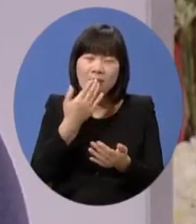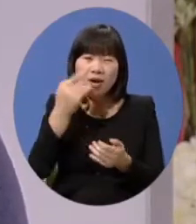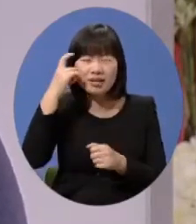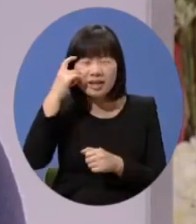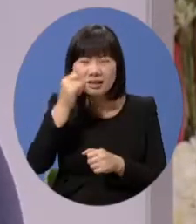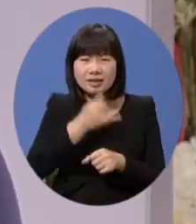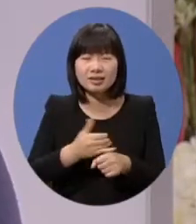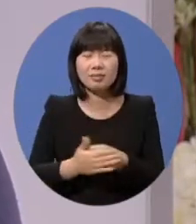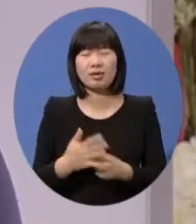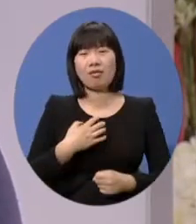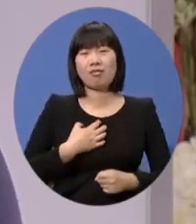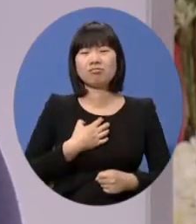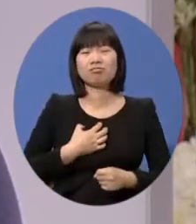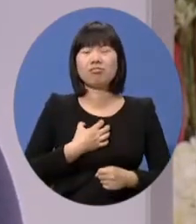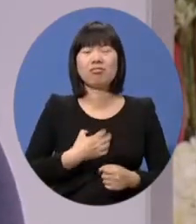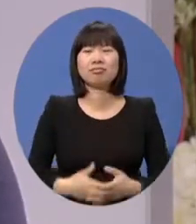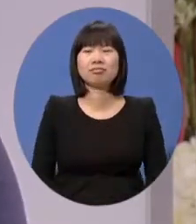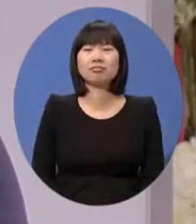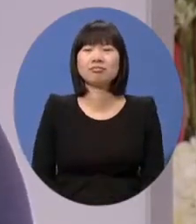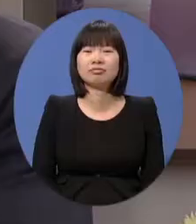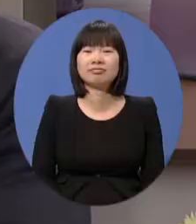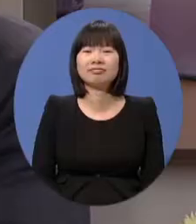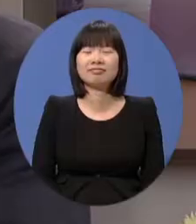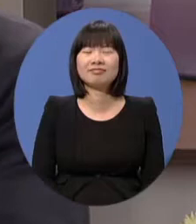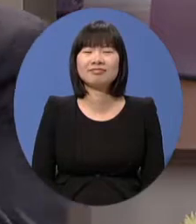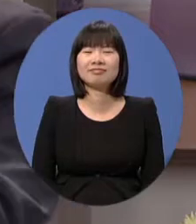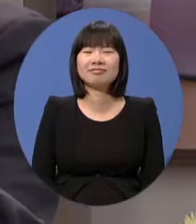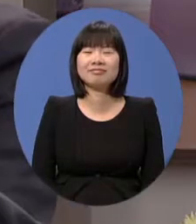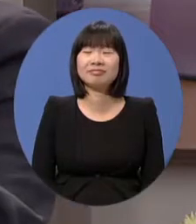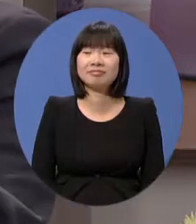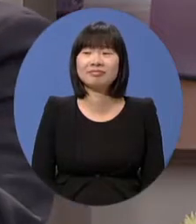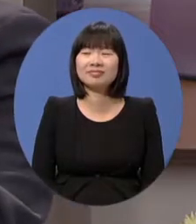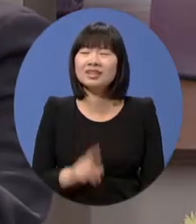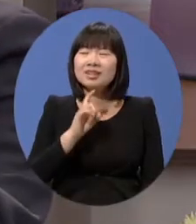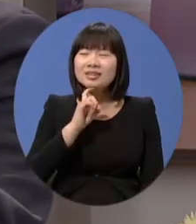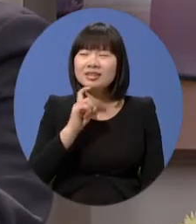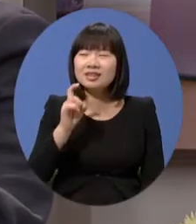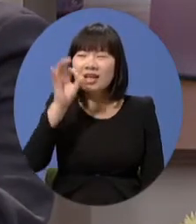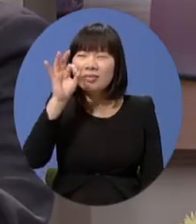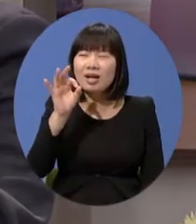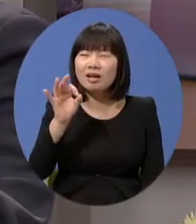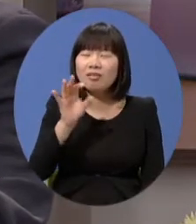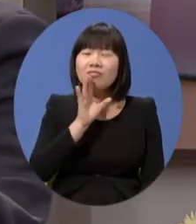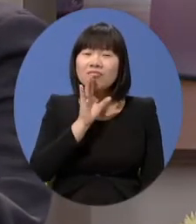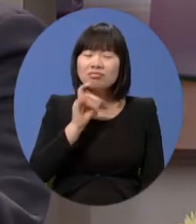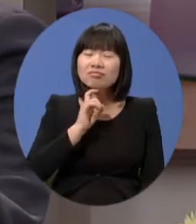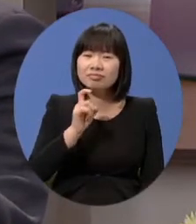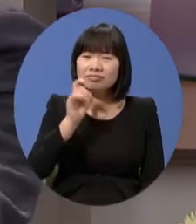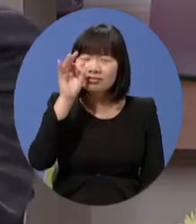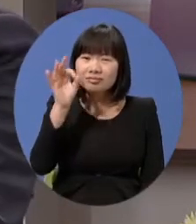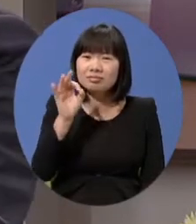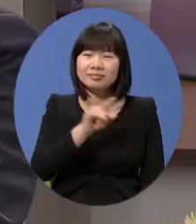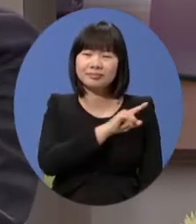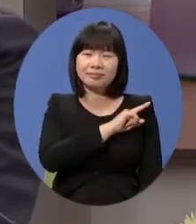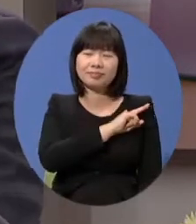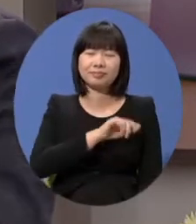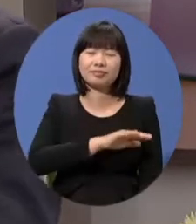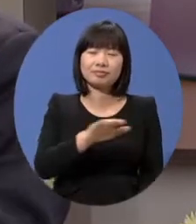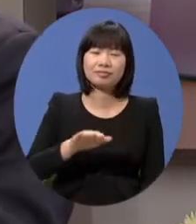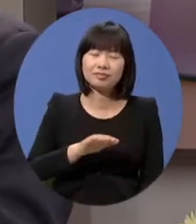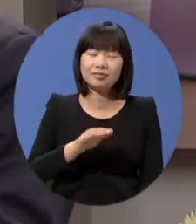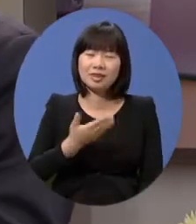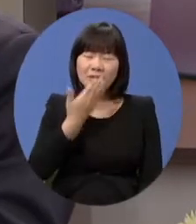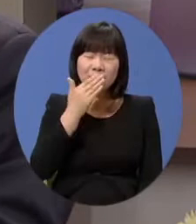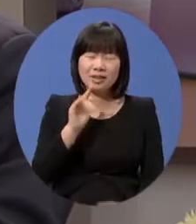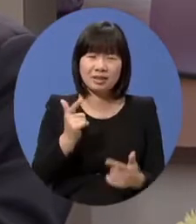네. 그게 너무 걱정이에요. 그래서 사실 이 나이 10살쯤 된 애죠, 그죠? 네. 10살쯤 된 애 같으면 제일 우리가 우선 몸 안